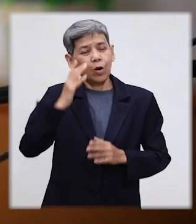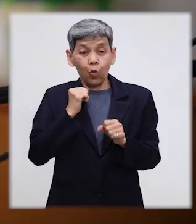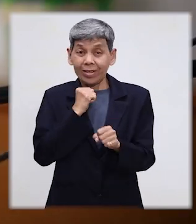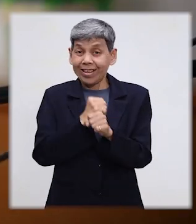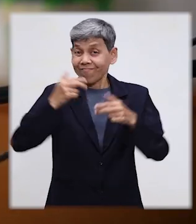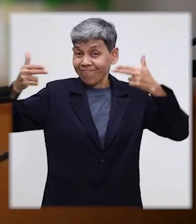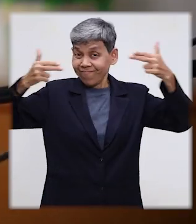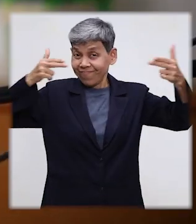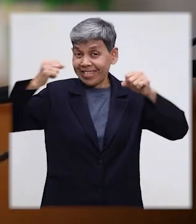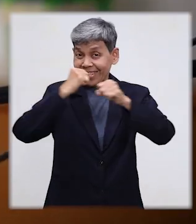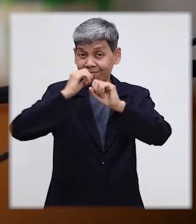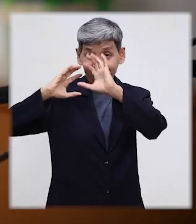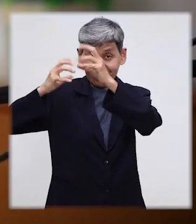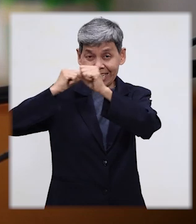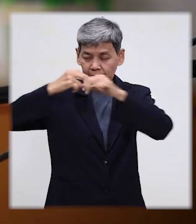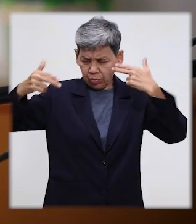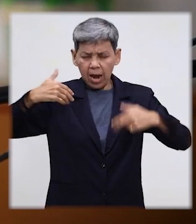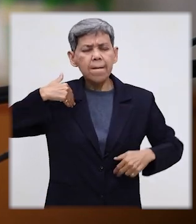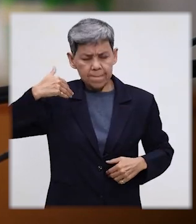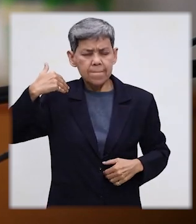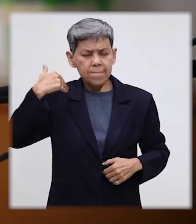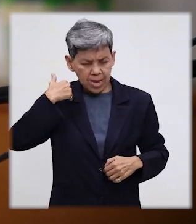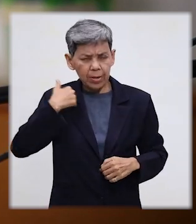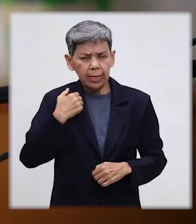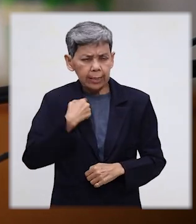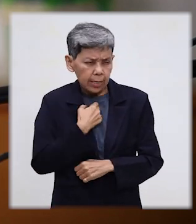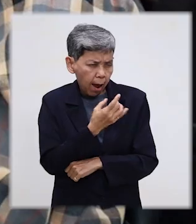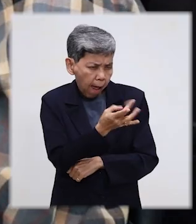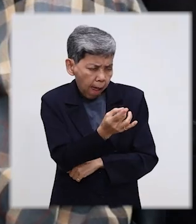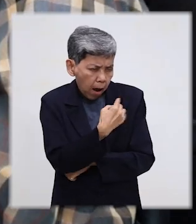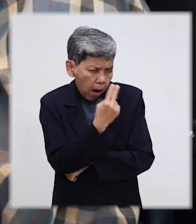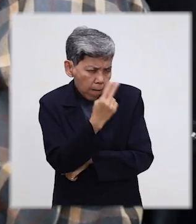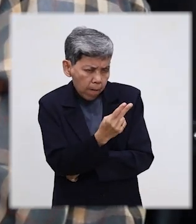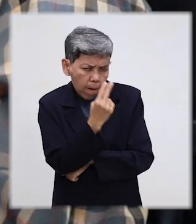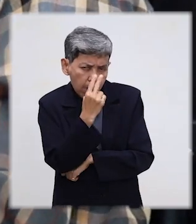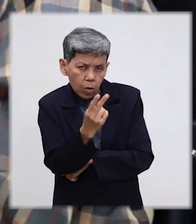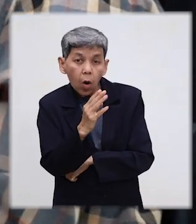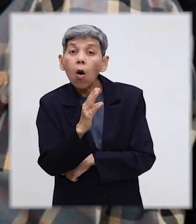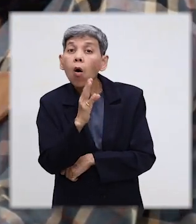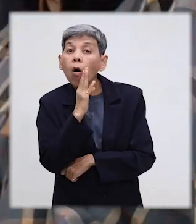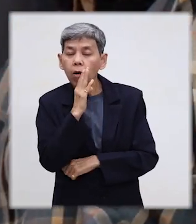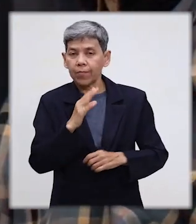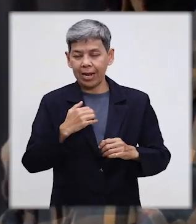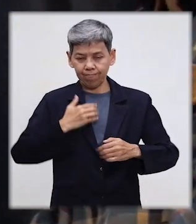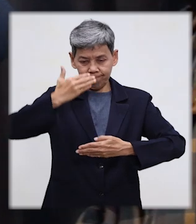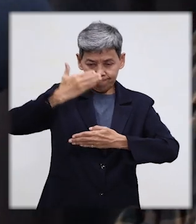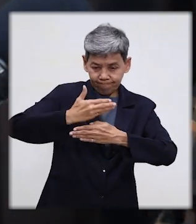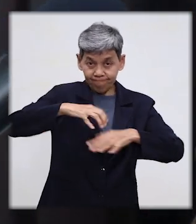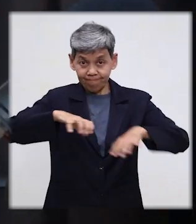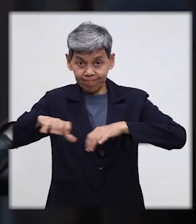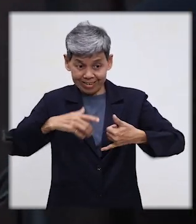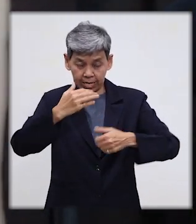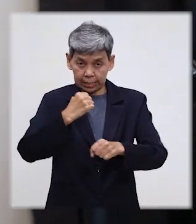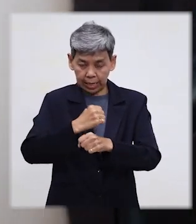ทำหนังเขาจะมีเรื่องของความช่างสังเกตอย่างการจะกำกับนักแสดงสักค